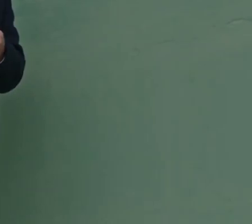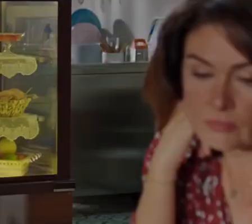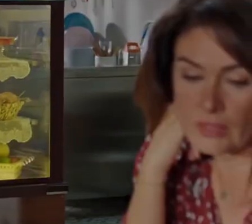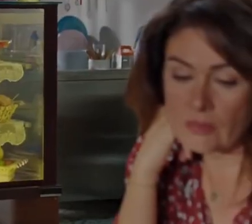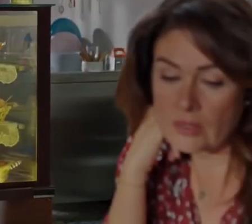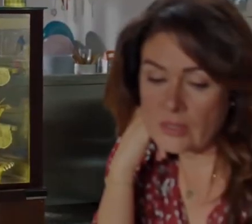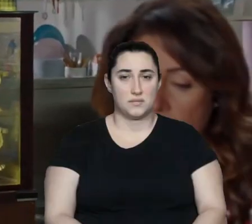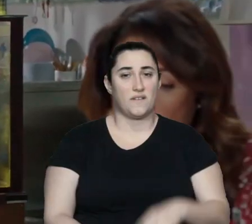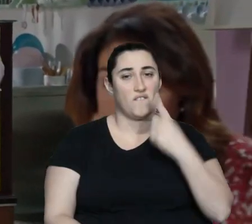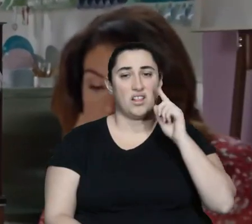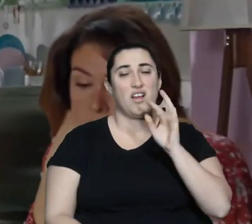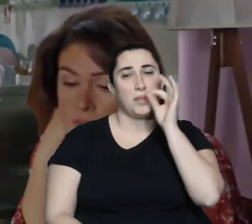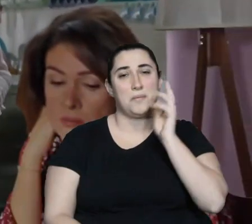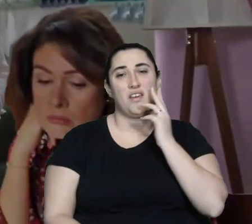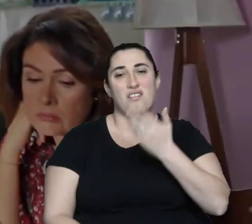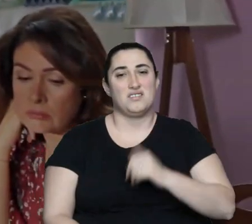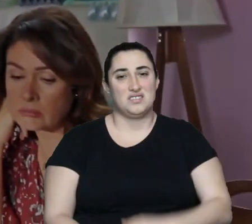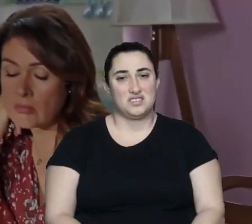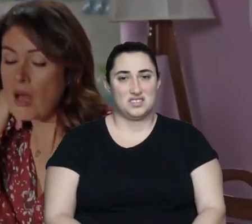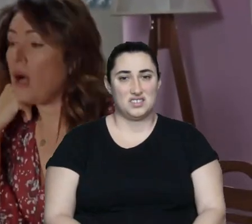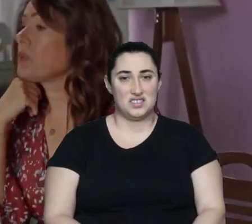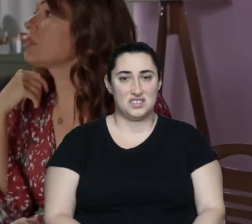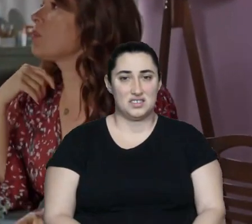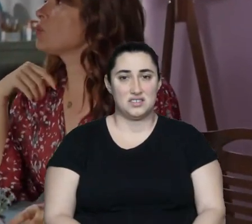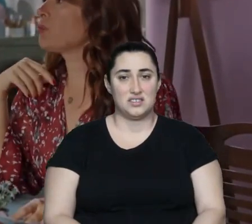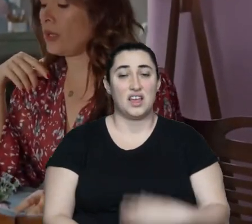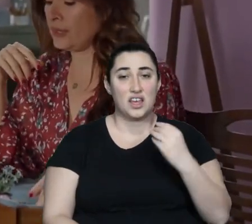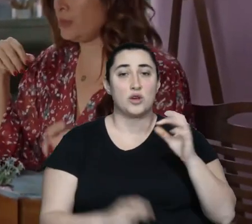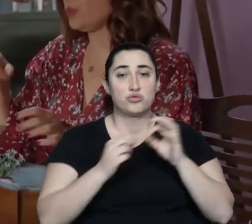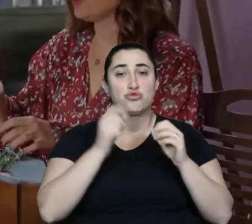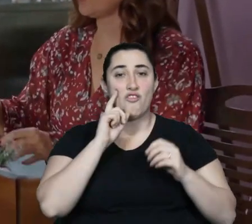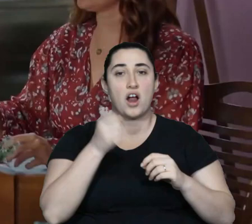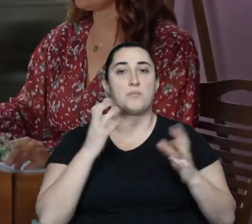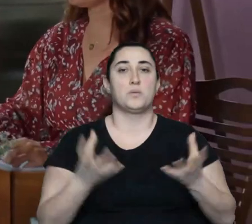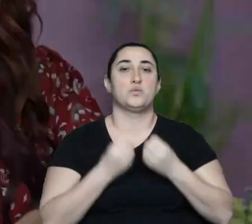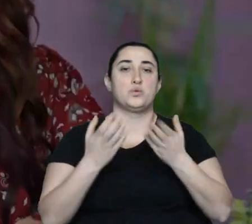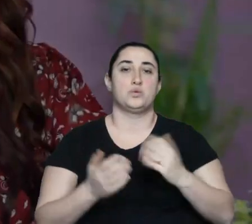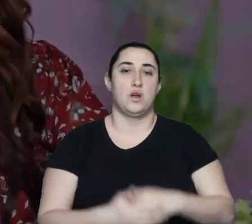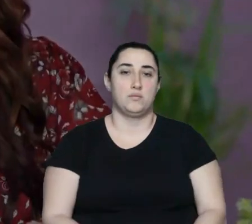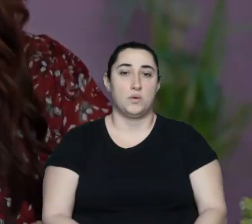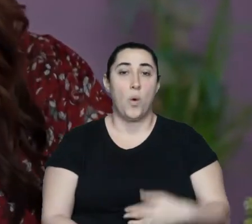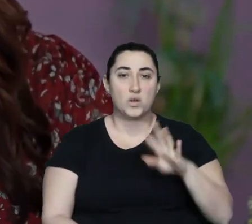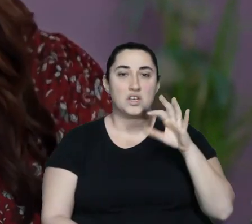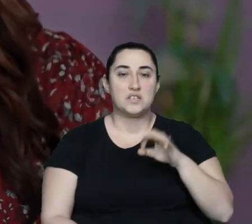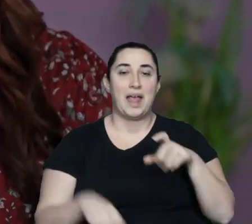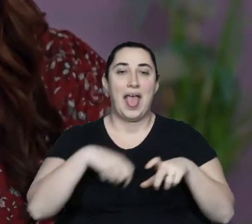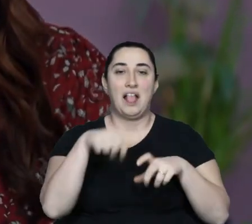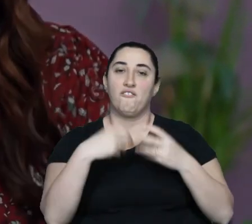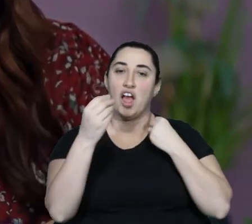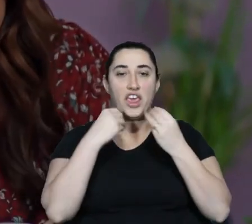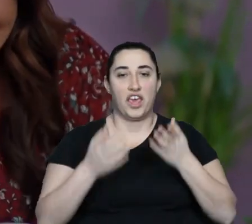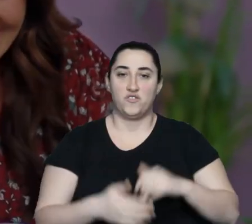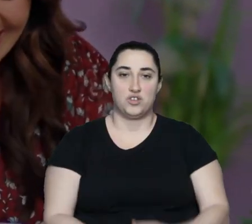Lokanta. Ay vallahi yazık adamcağıza. Allah'tan Burcu fark etmiş de kurtarmışlar. Yoksa şimdi helvasını